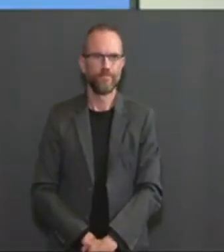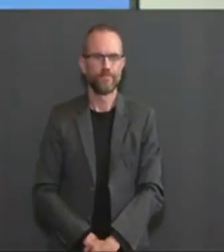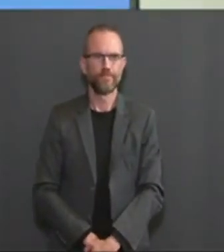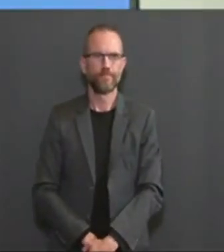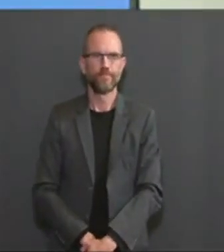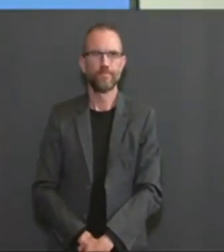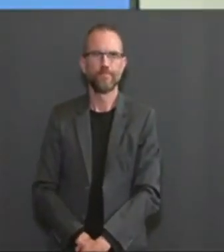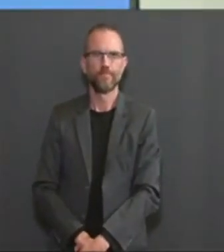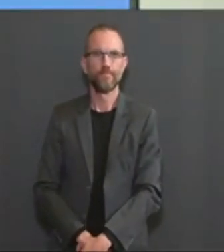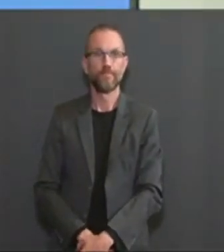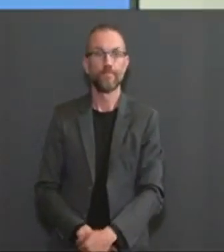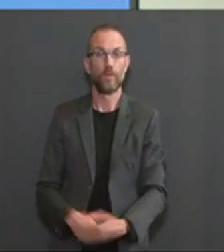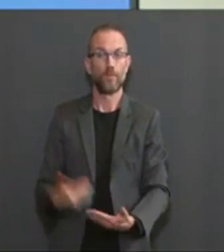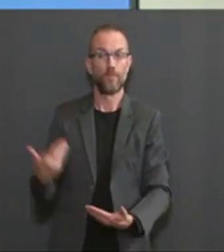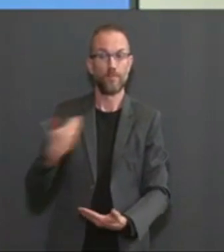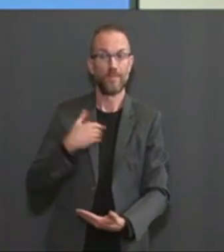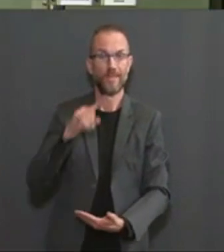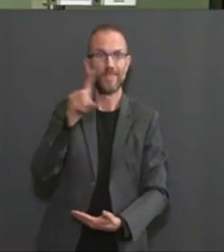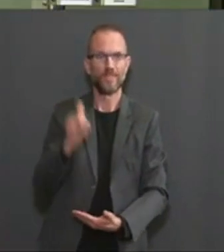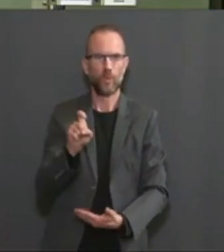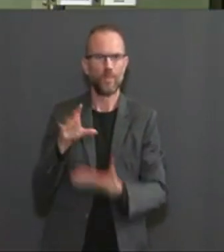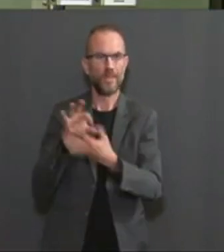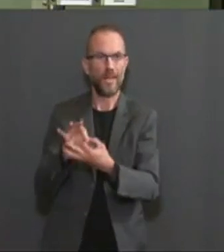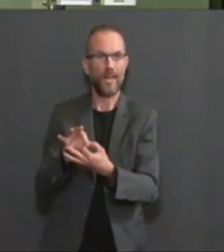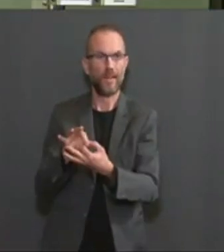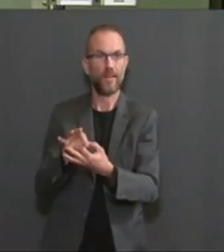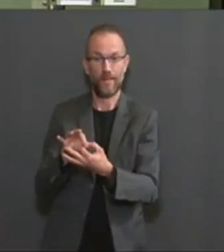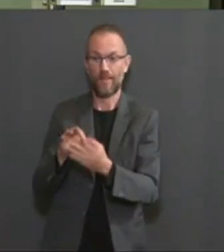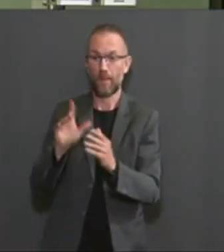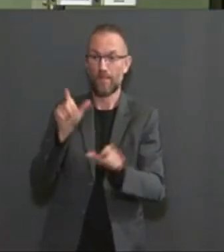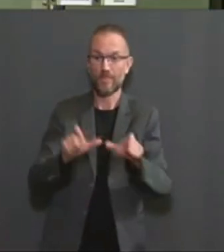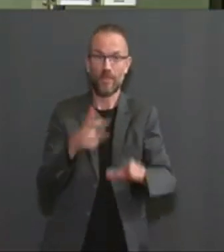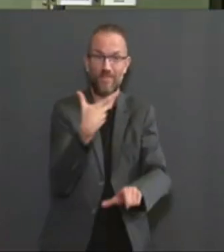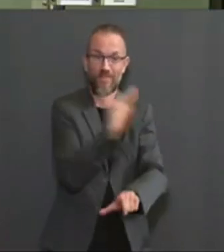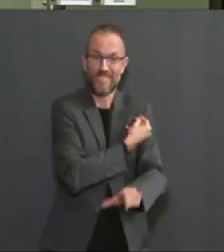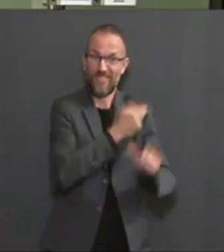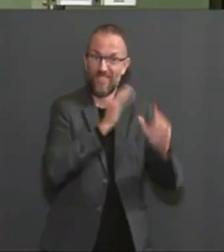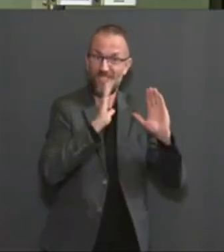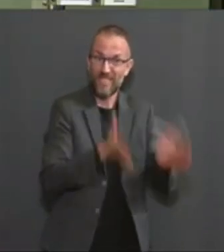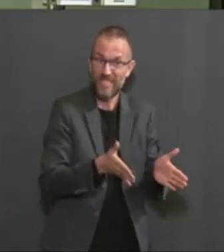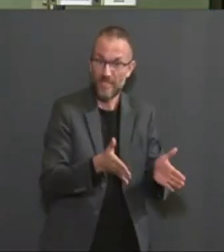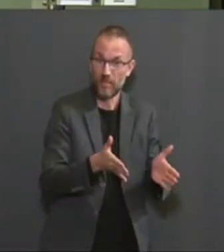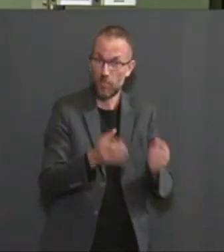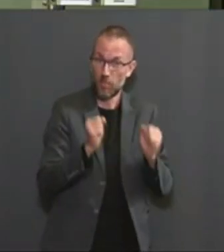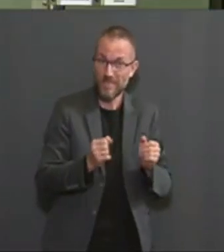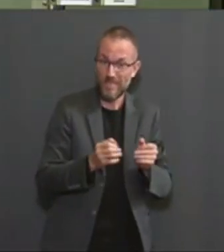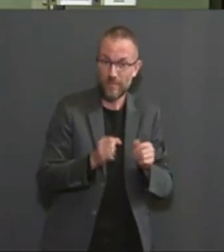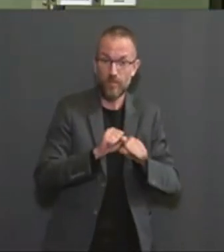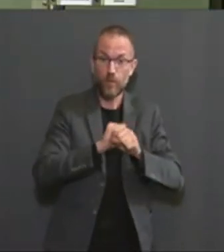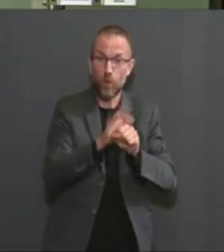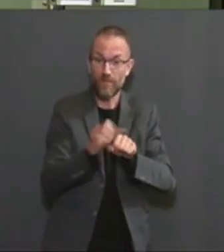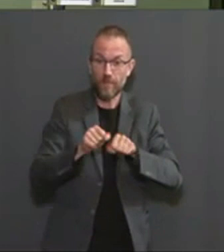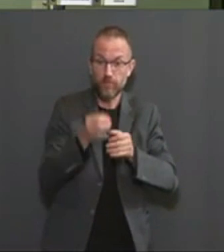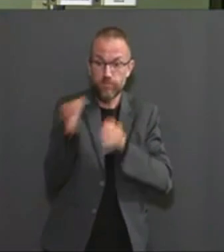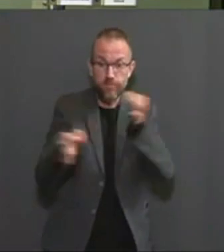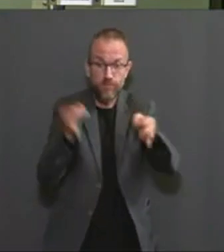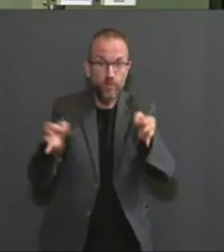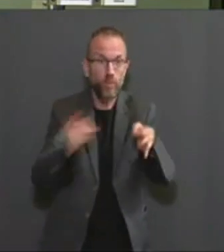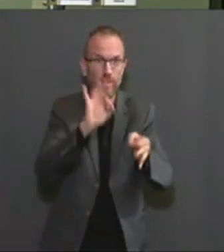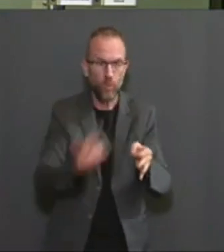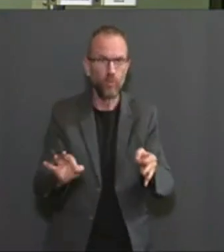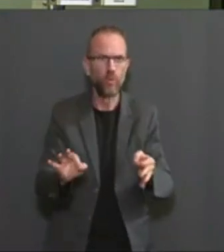Les personnes vaccinées peuvent-elles transmettre le virus malgré tout et vont-elles devoir respecter une quarantaine